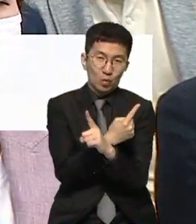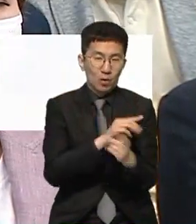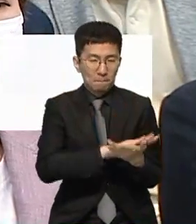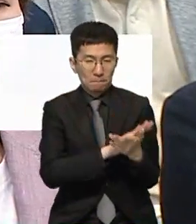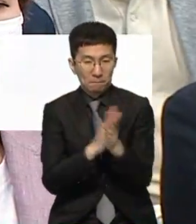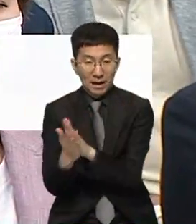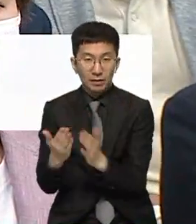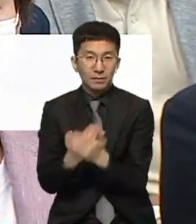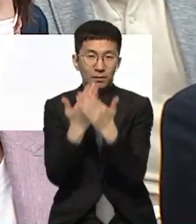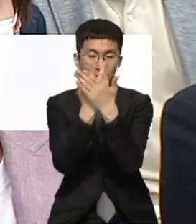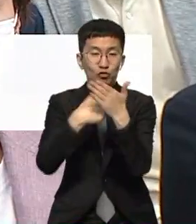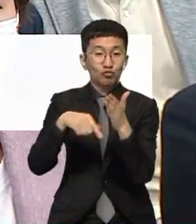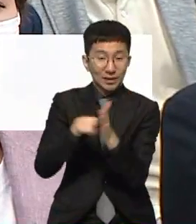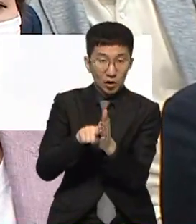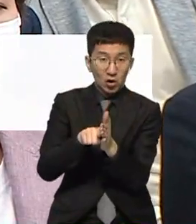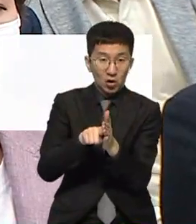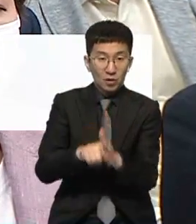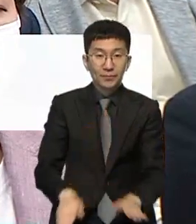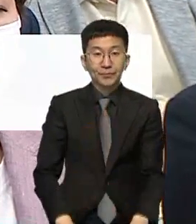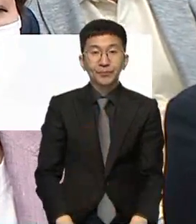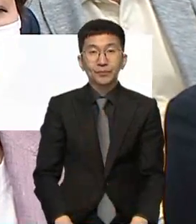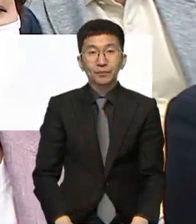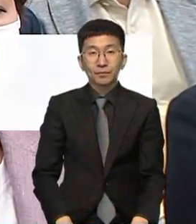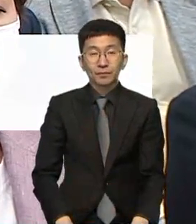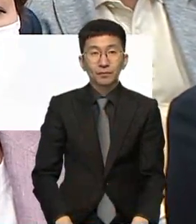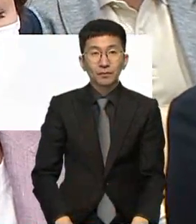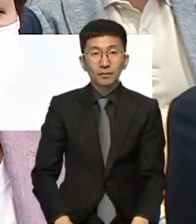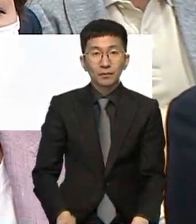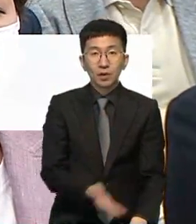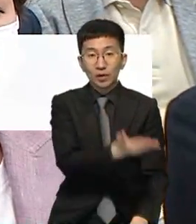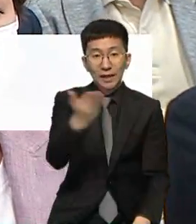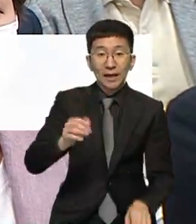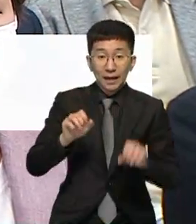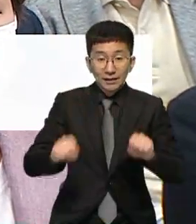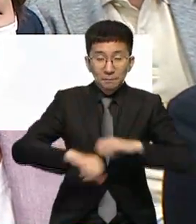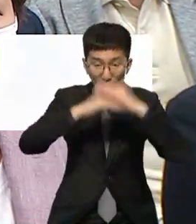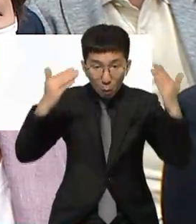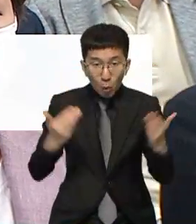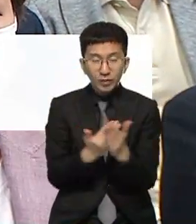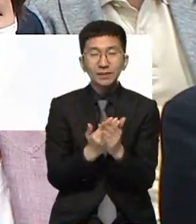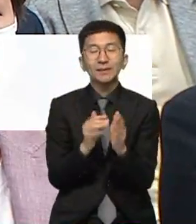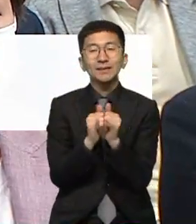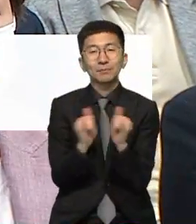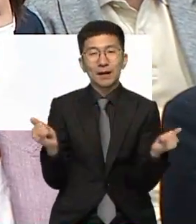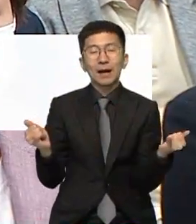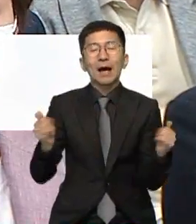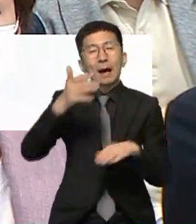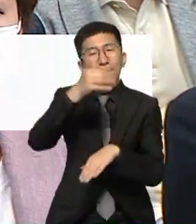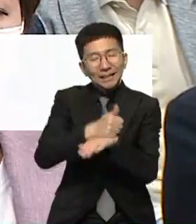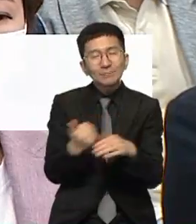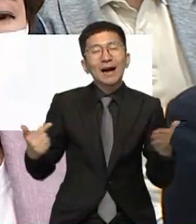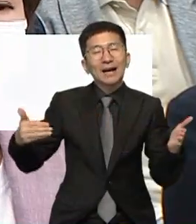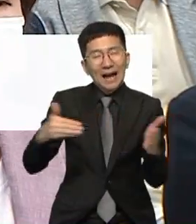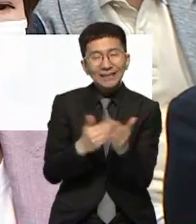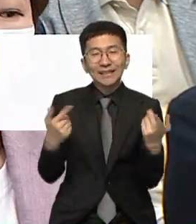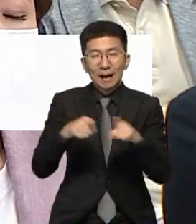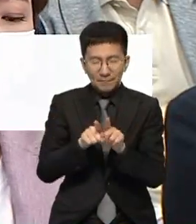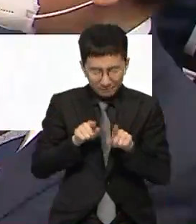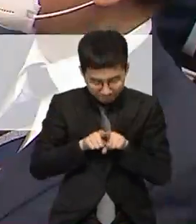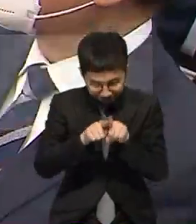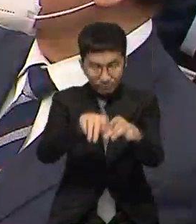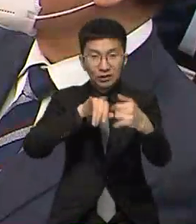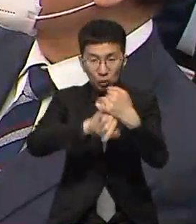대한민국의 새로운 변화를 위해서 여기 계신 모든 분들과 끝까지 함께